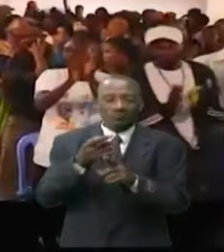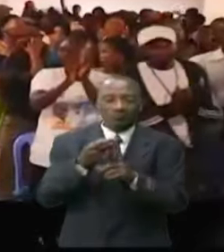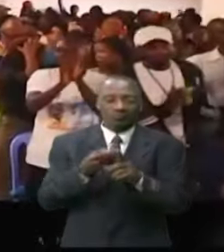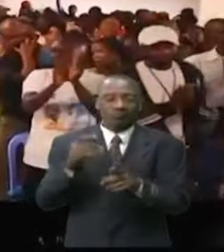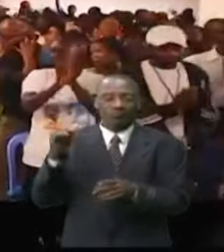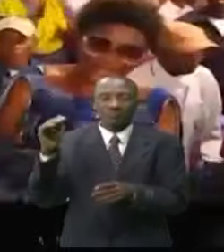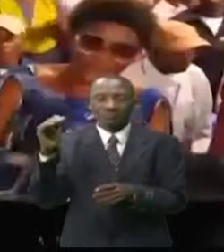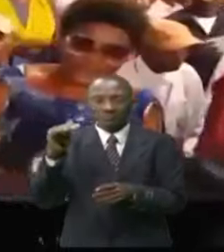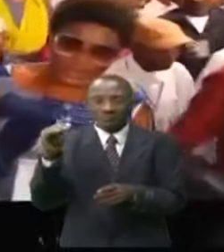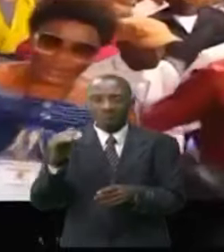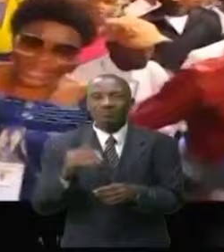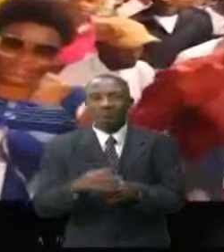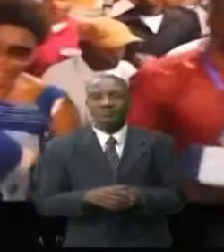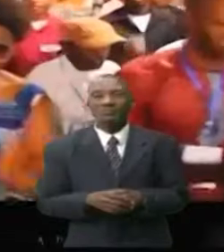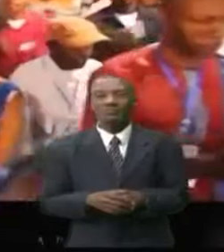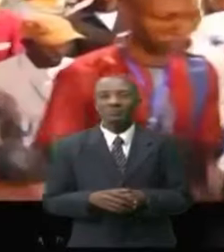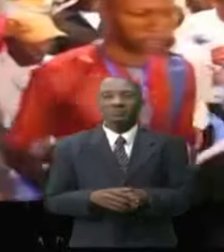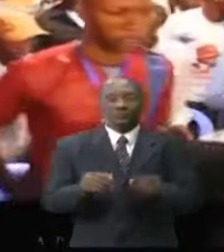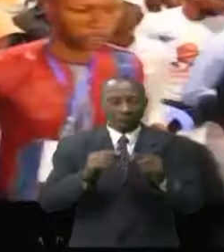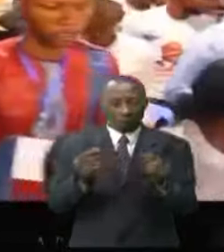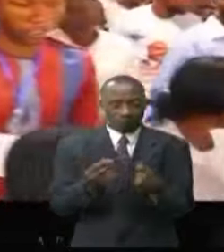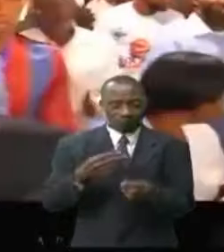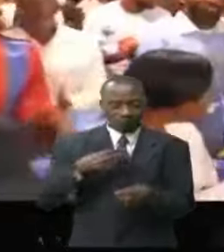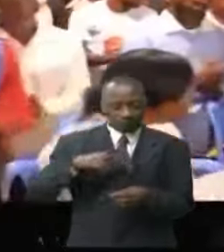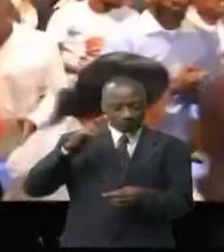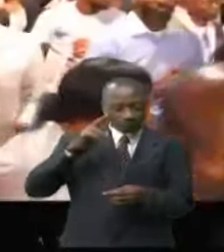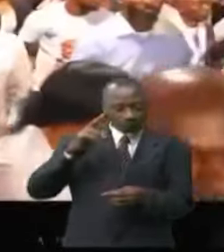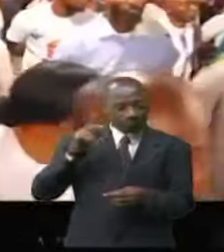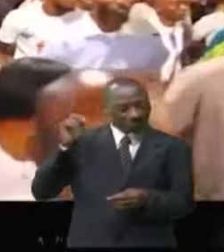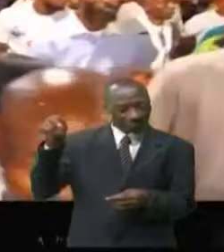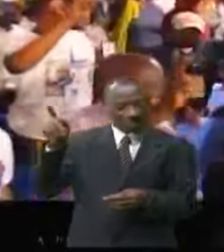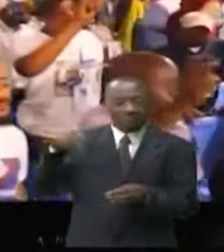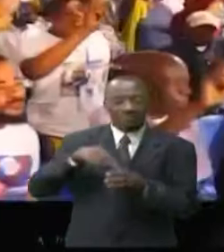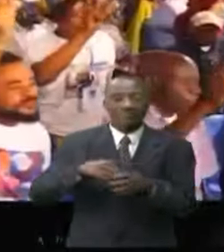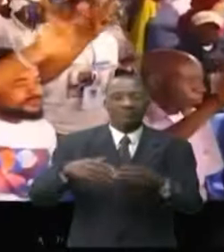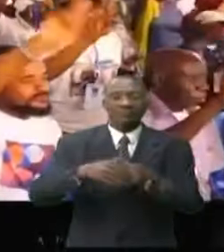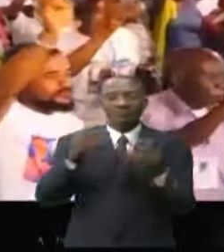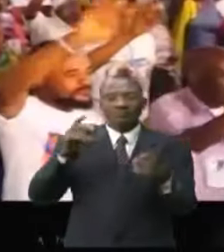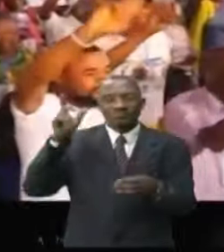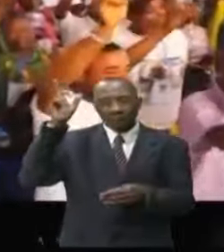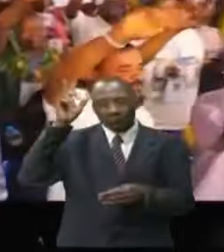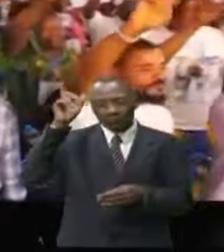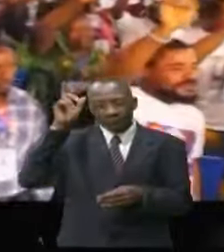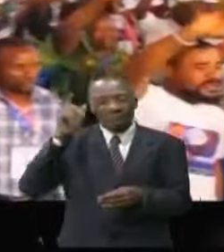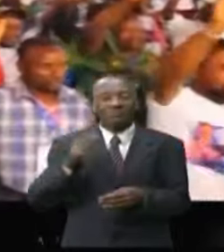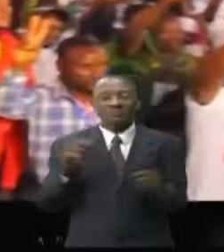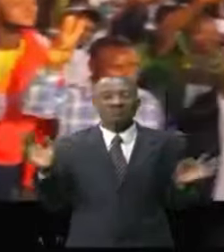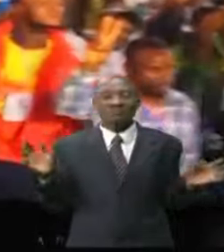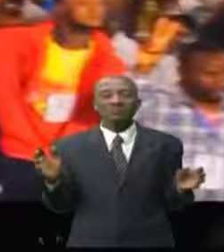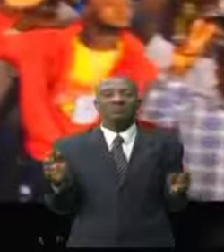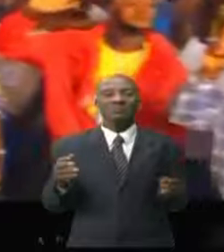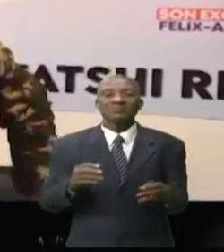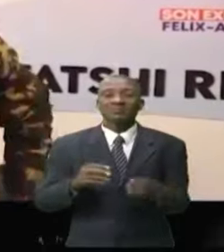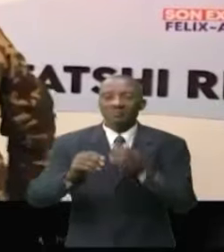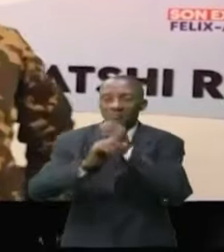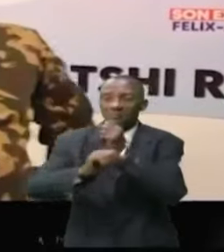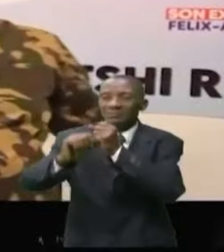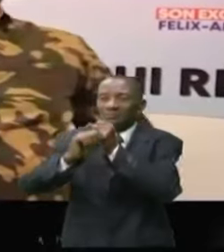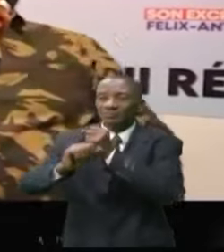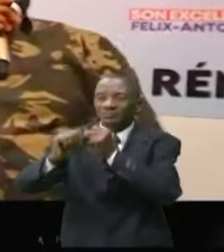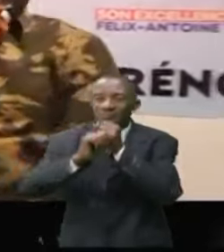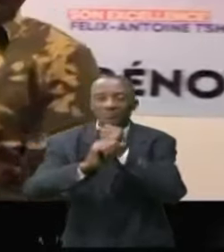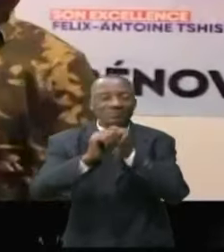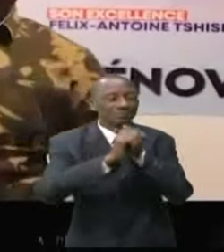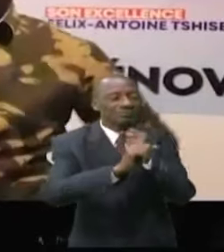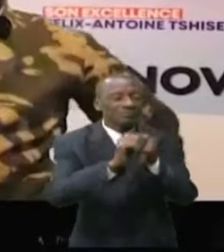parti politique vision faatti rénovée affu déjà ses armes samedi 21 octobre 2 2 a